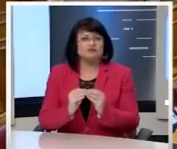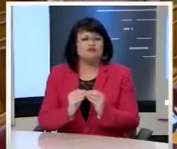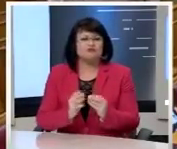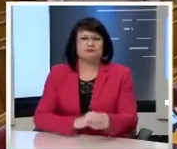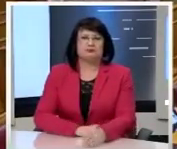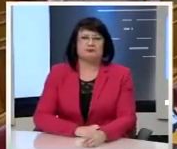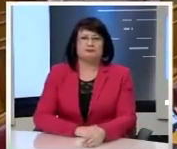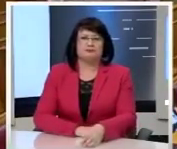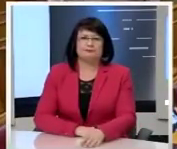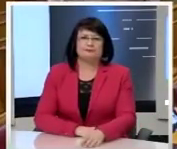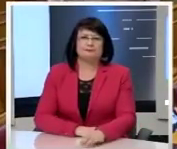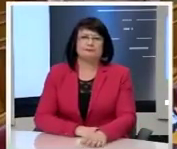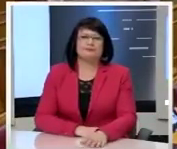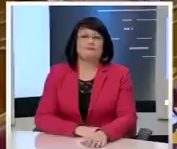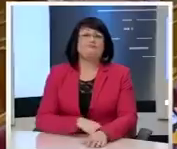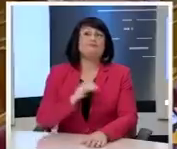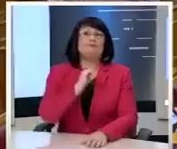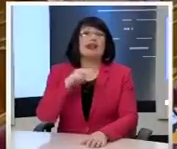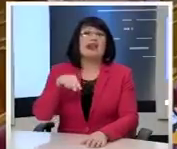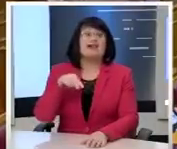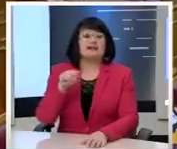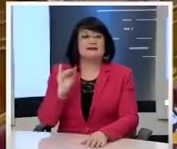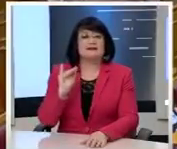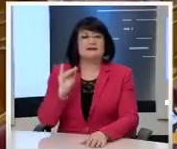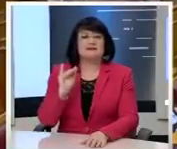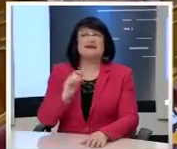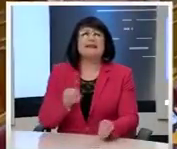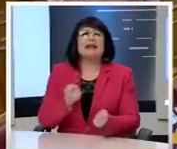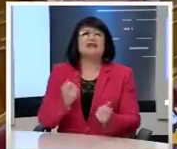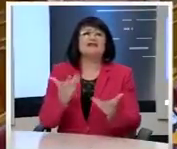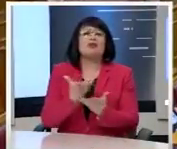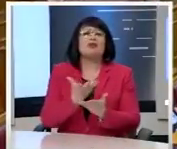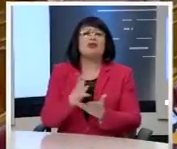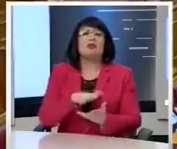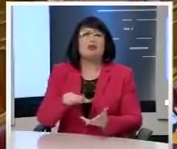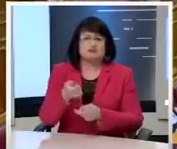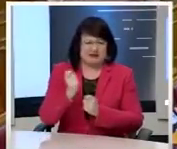Ναι. Κύριε Λεβέντη, ψαρεύετε σε θολά νερά.